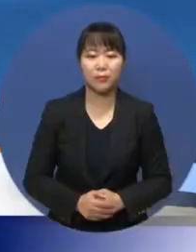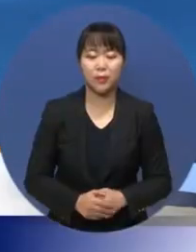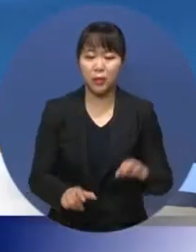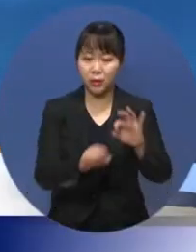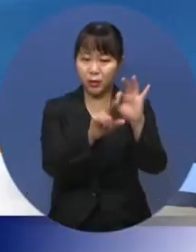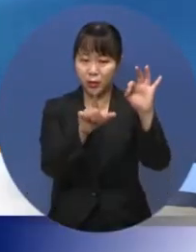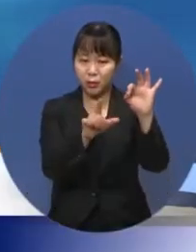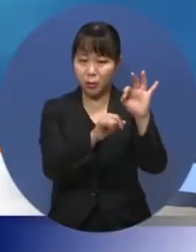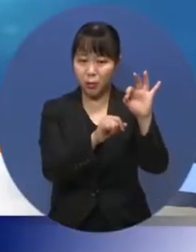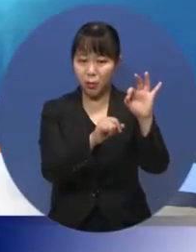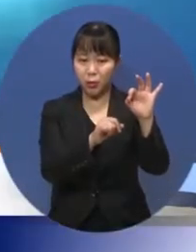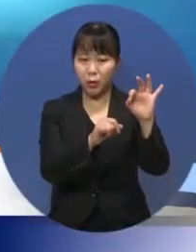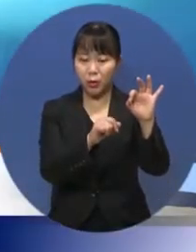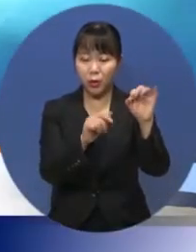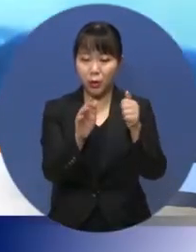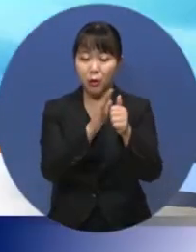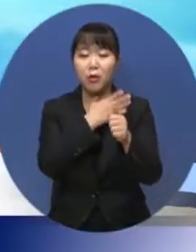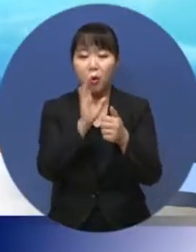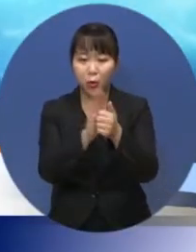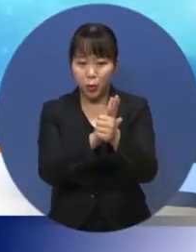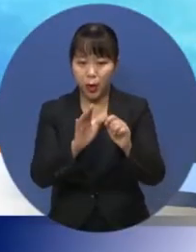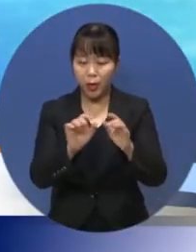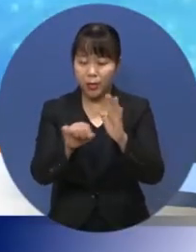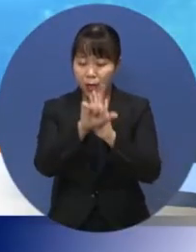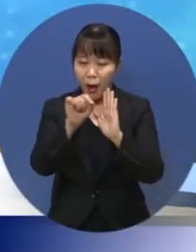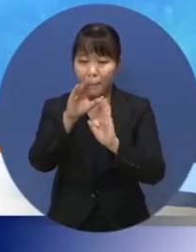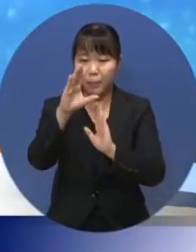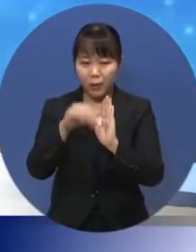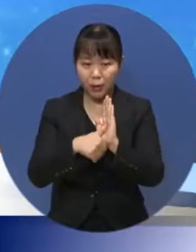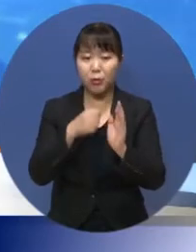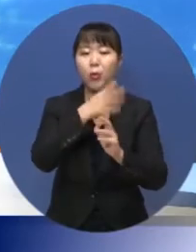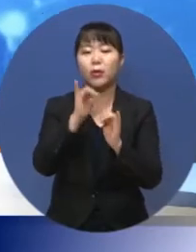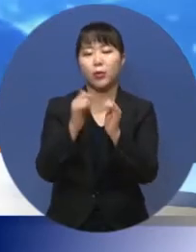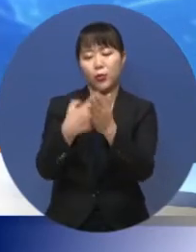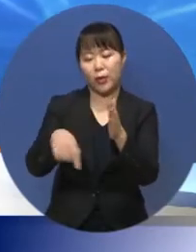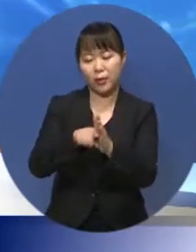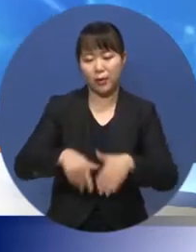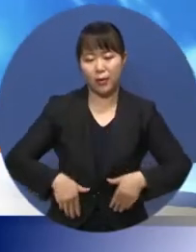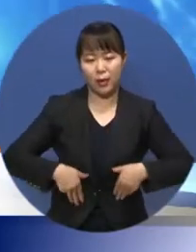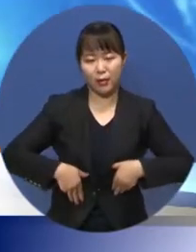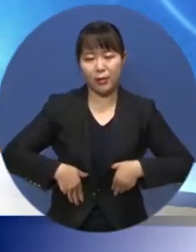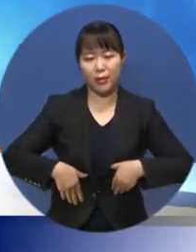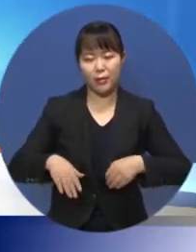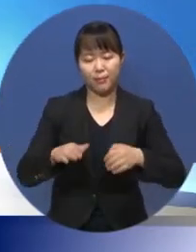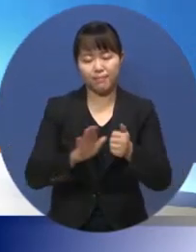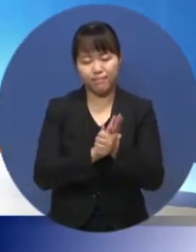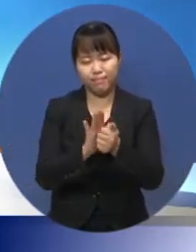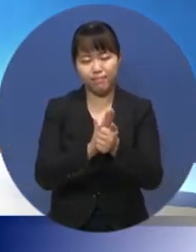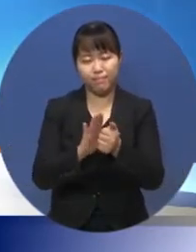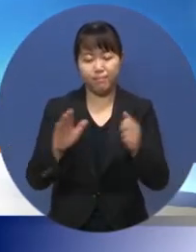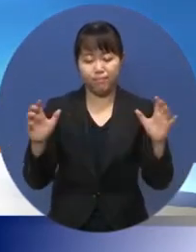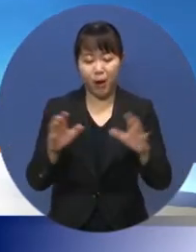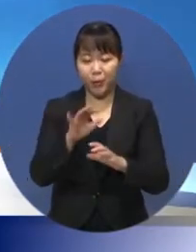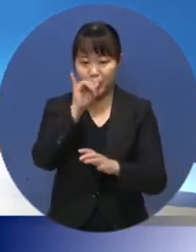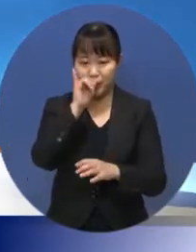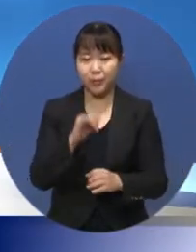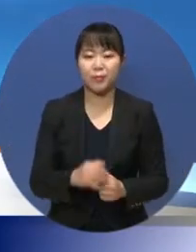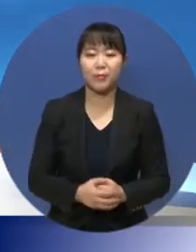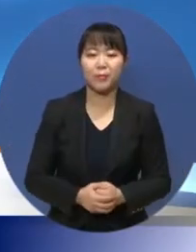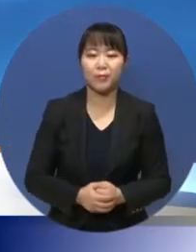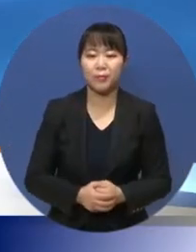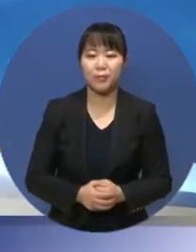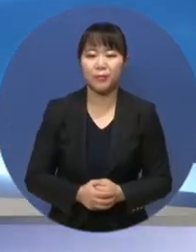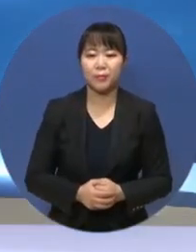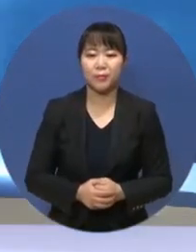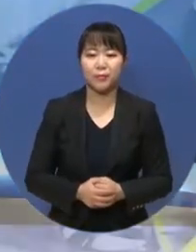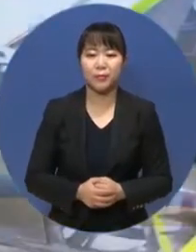10월 경로의 달을 맞아 복지 사각지대에 놓인 노인들을 위한 따뜻한 손길이 모였습니다. 보도에 김민재